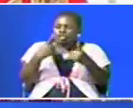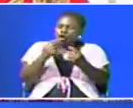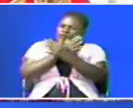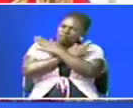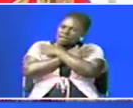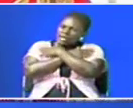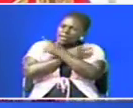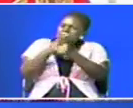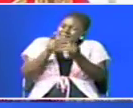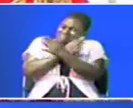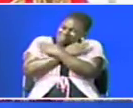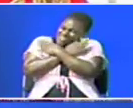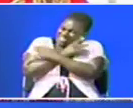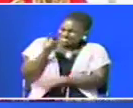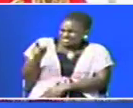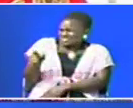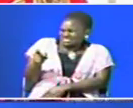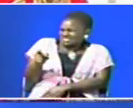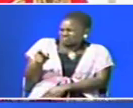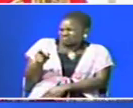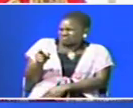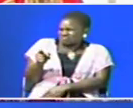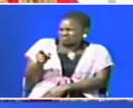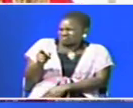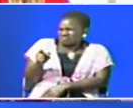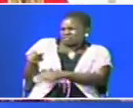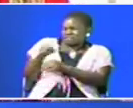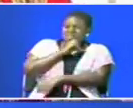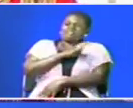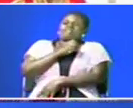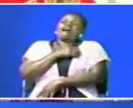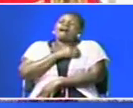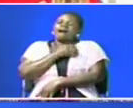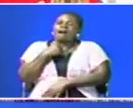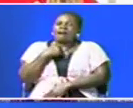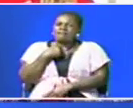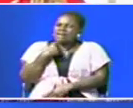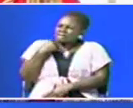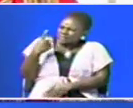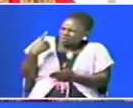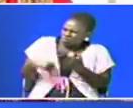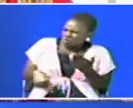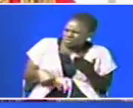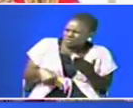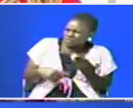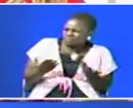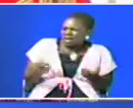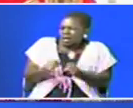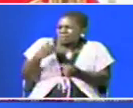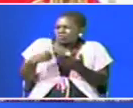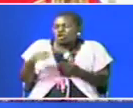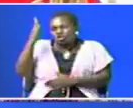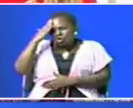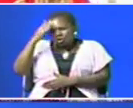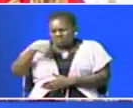yake. Lakini huyu rafiki yake nafikiri kuna kitu kilimshika cha uoga. Je, nikisema huyu atanichukuliaje?